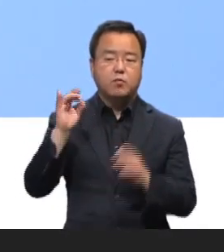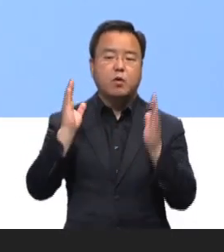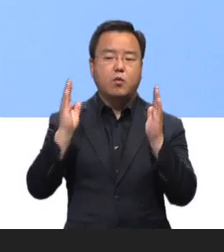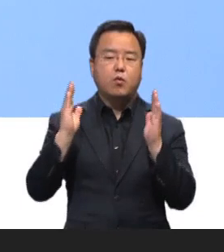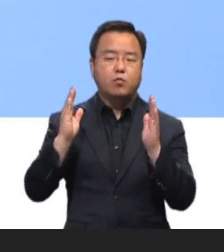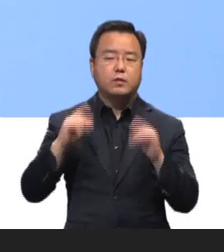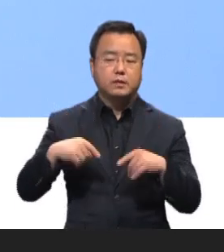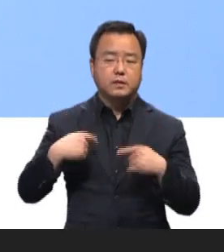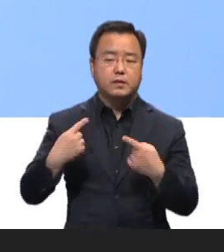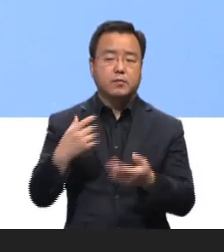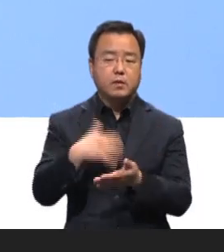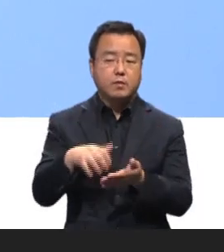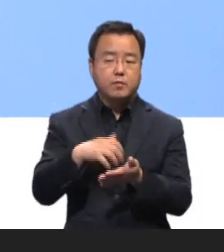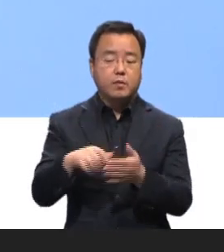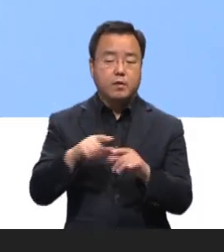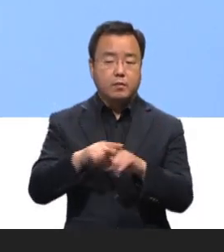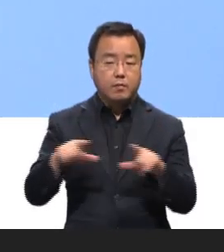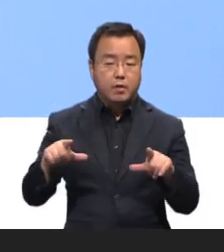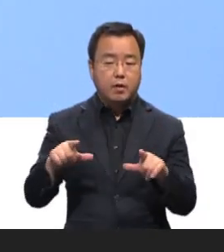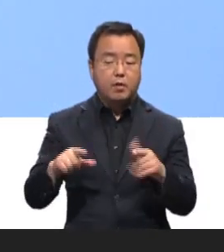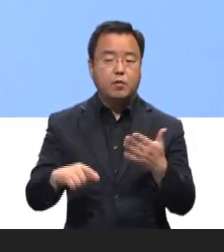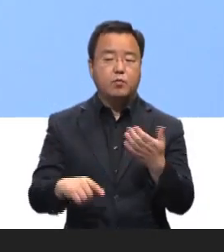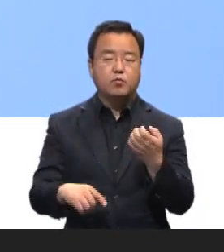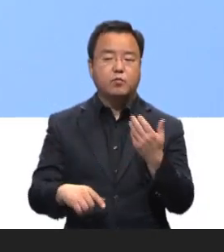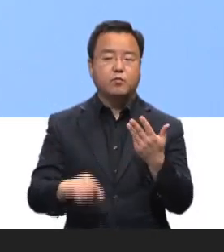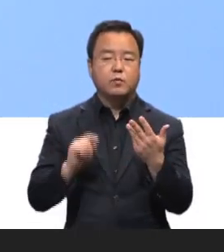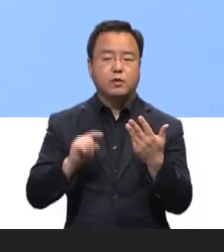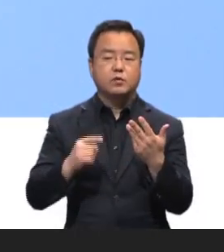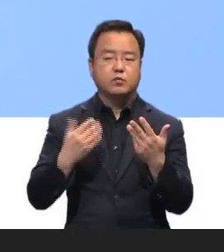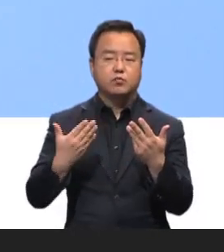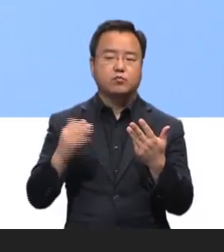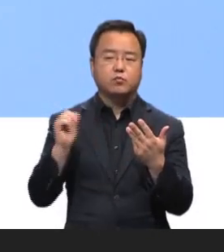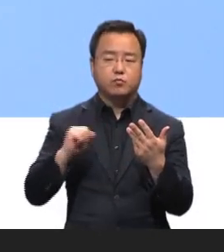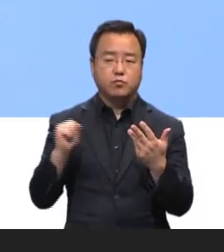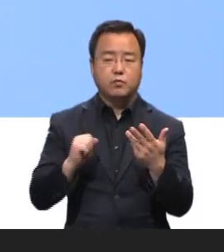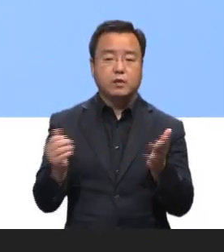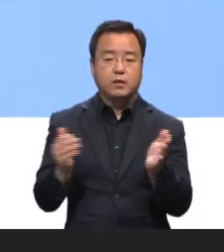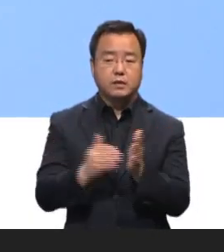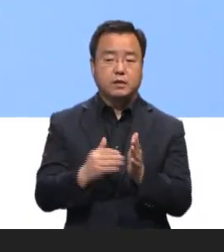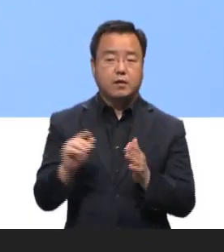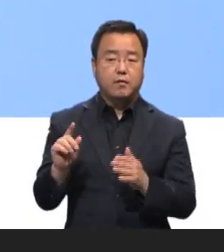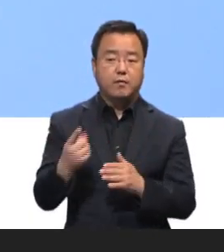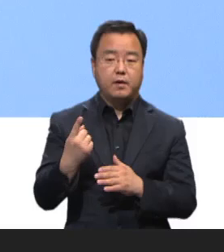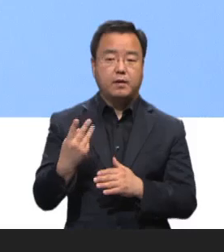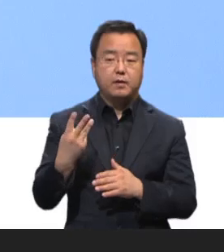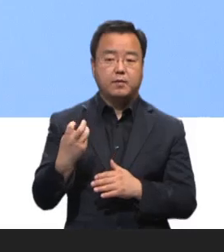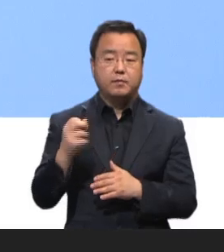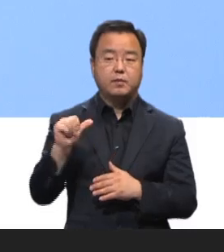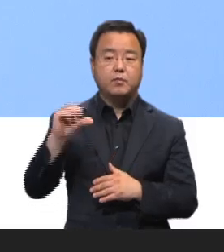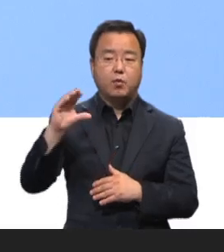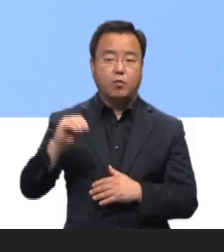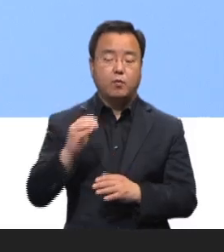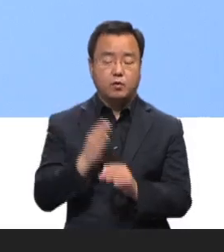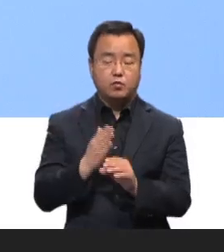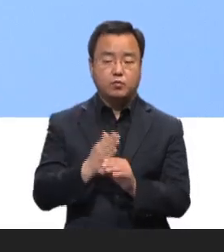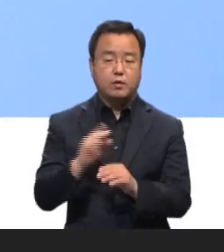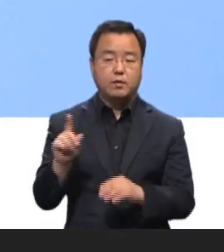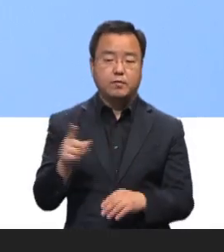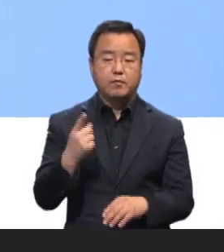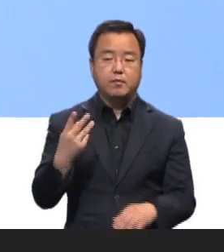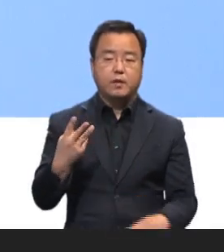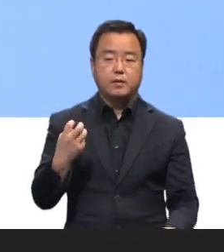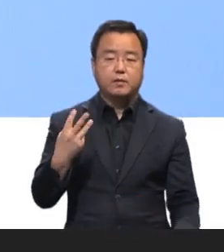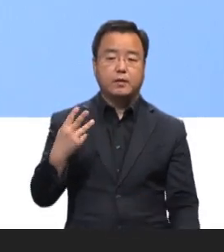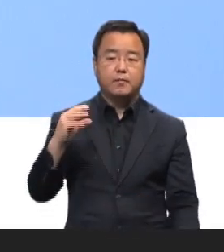학생 대 평균 참여율을 봤더니 98.9% 기록했습니다 예 135 한 명 가운데 133만 5천